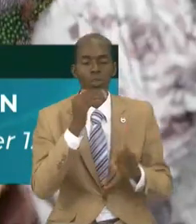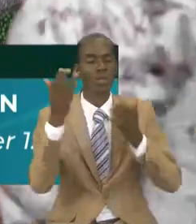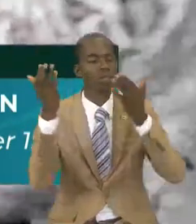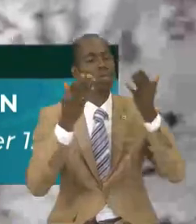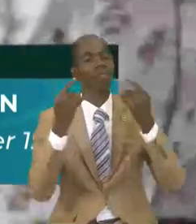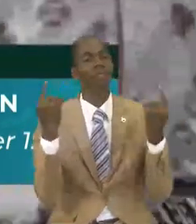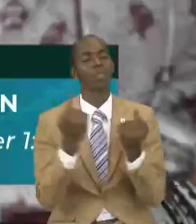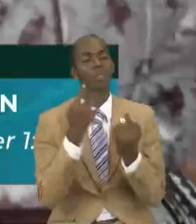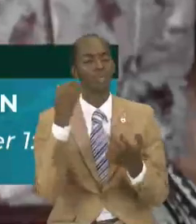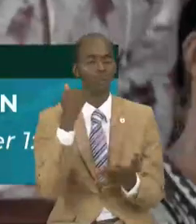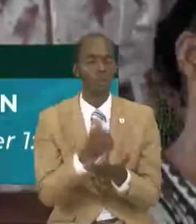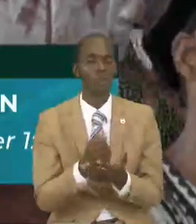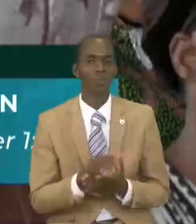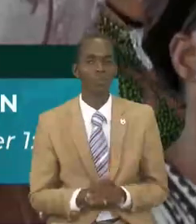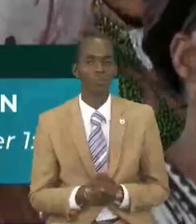péché. Amen.